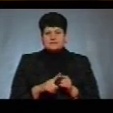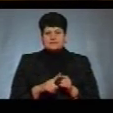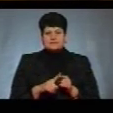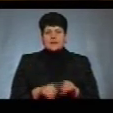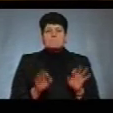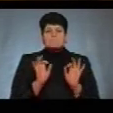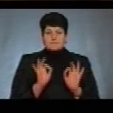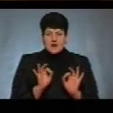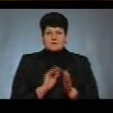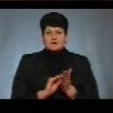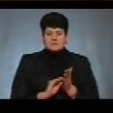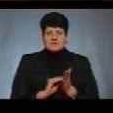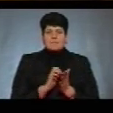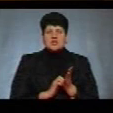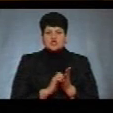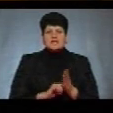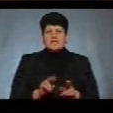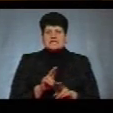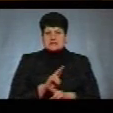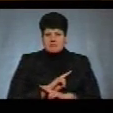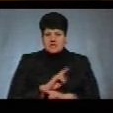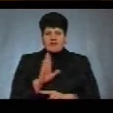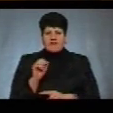383, правильно визначено причину смерті Ващенка і